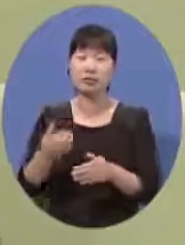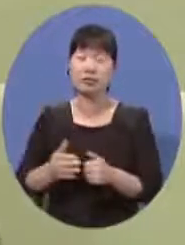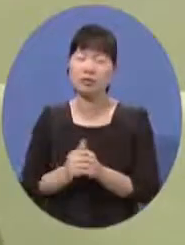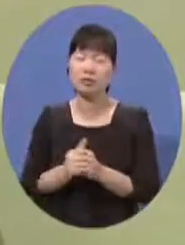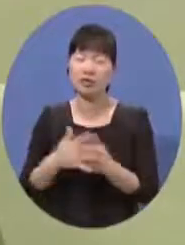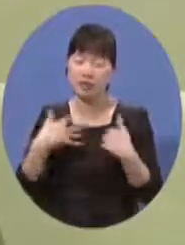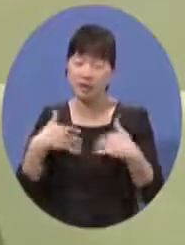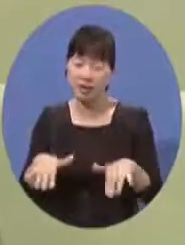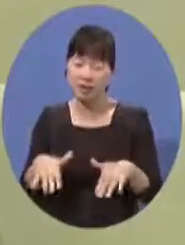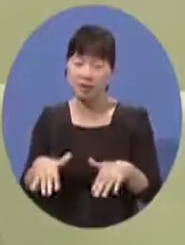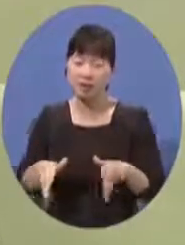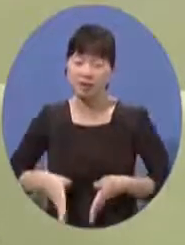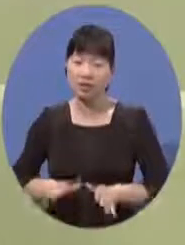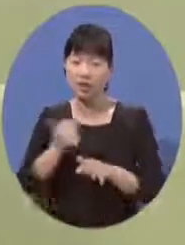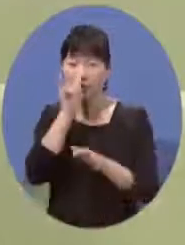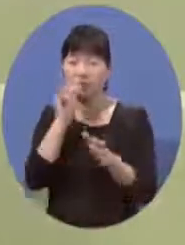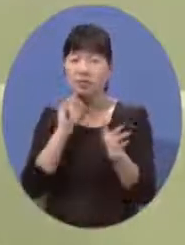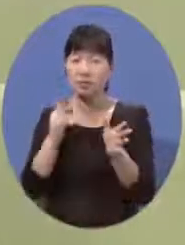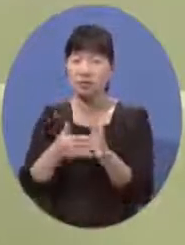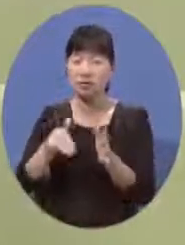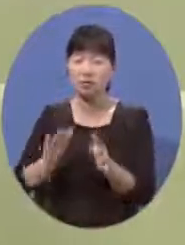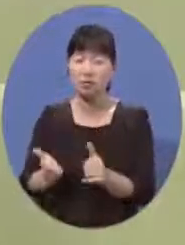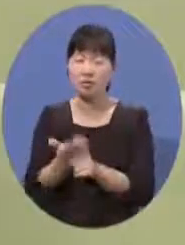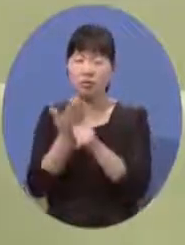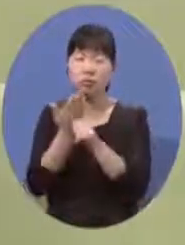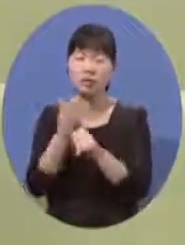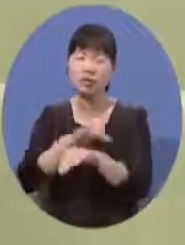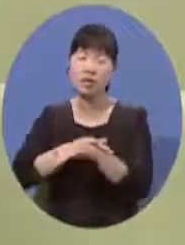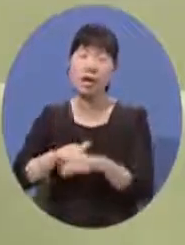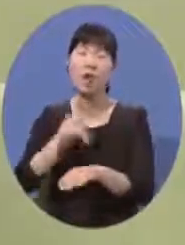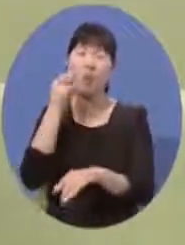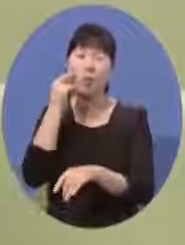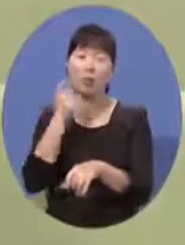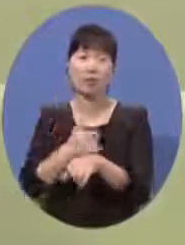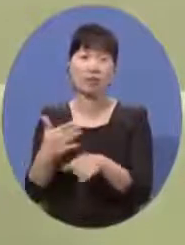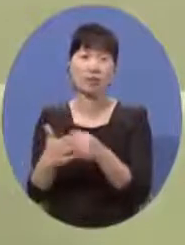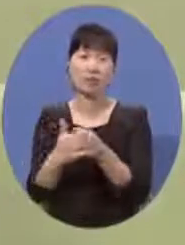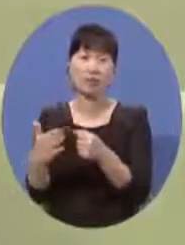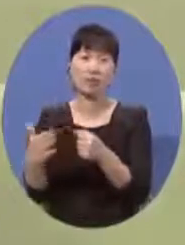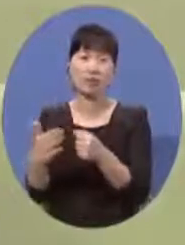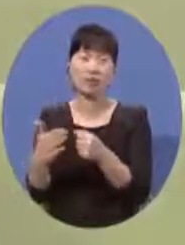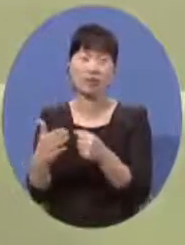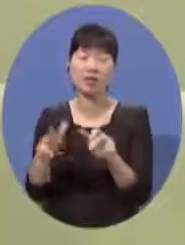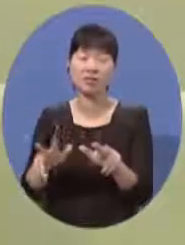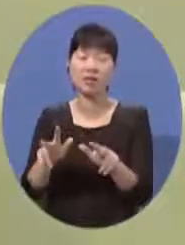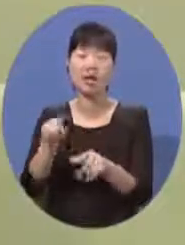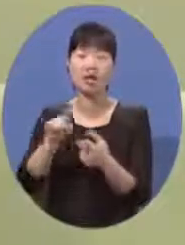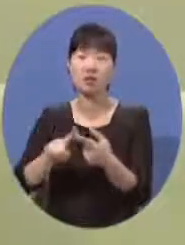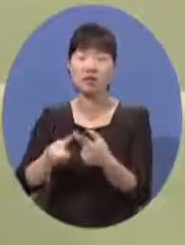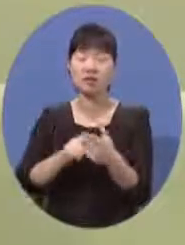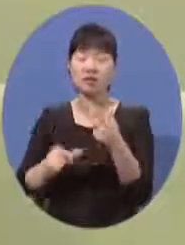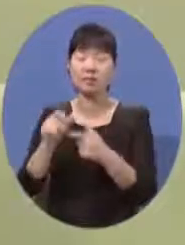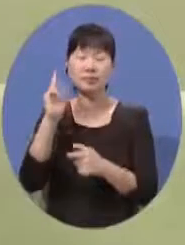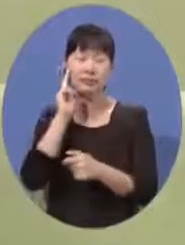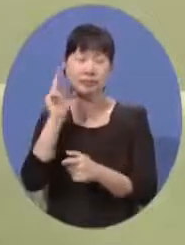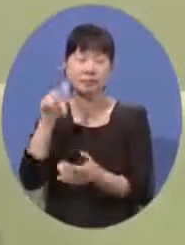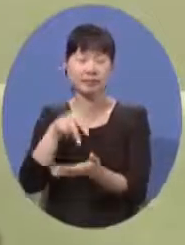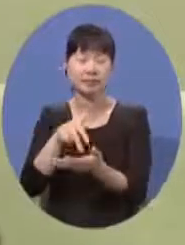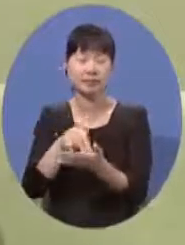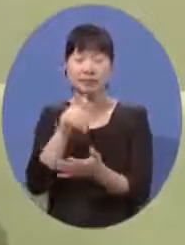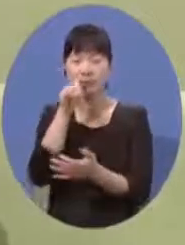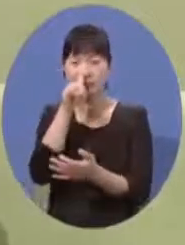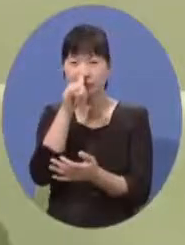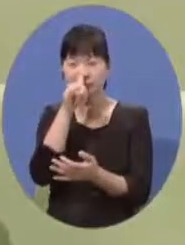약하게 타고났는데 그런 것을 또 키워주게 잘하지 못한 미처 경우에 발달도 시켜주지 못한 경우에 이제 그것이 좀 더 이렇게 심한 형태로